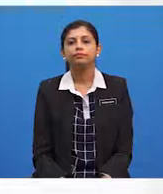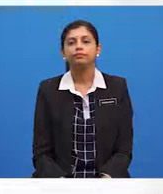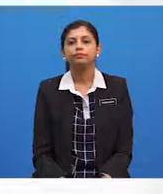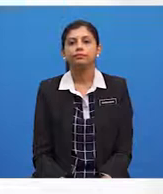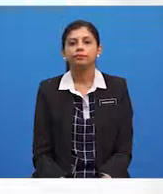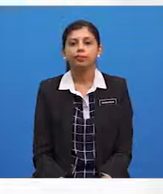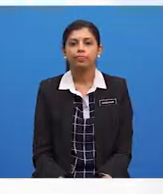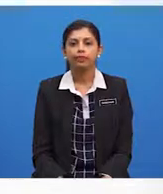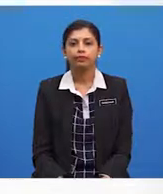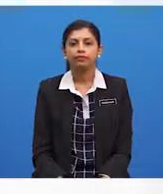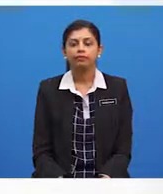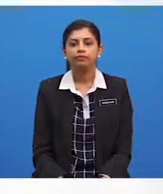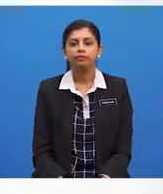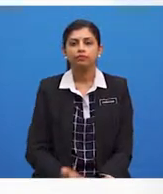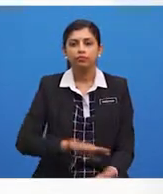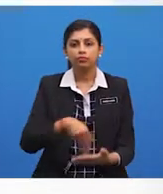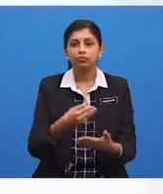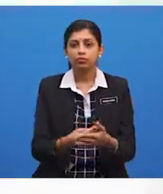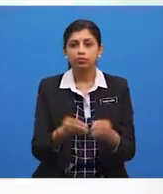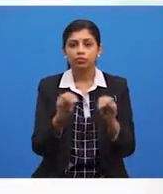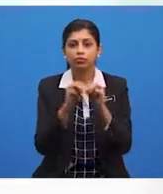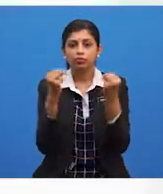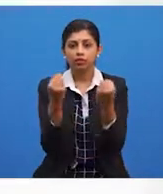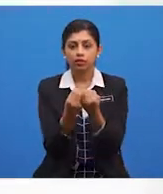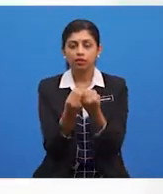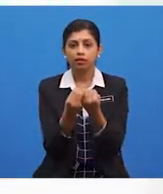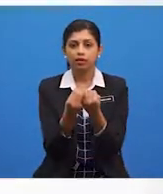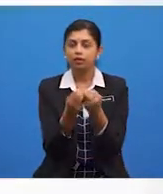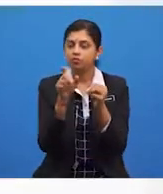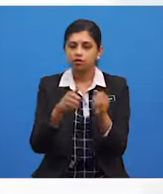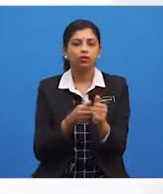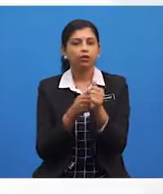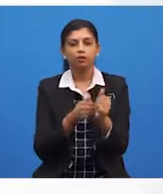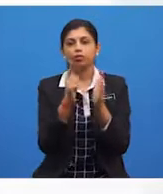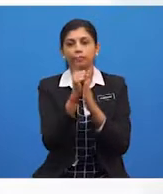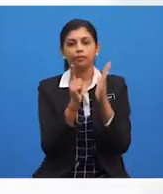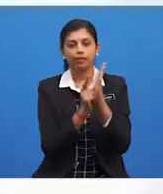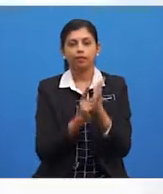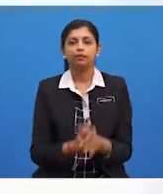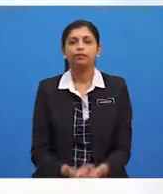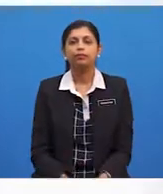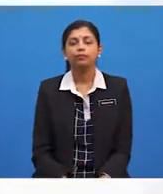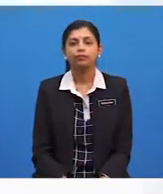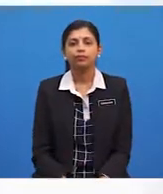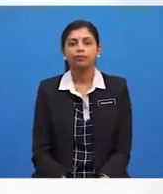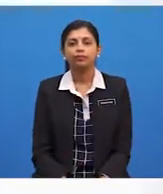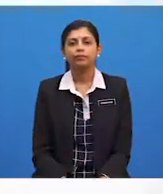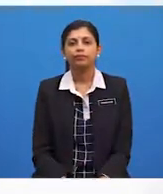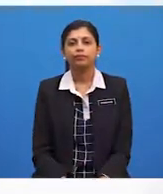Selain itu, semua lapisan masyarakat adalah tertakluk kepada perlembagaan.